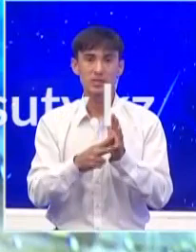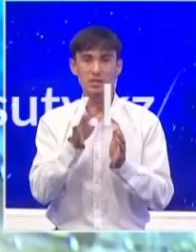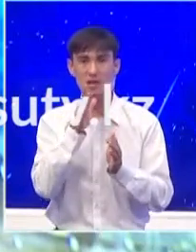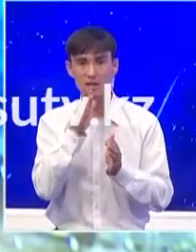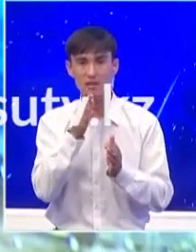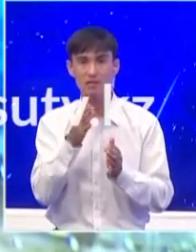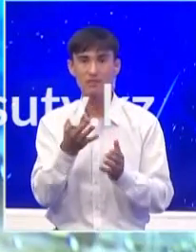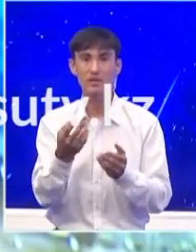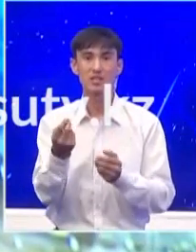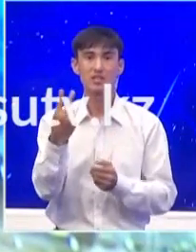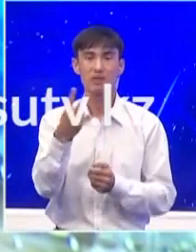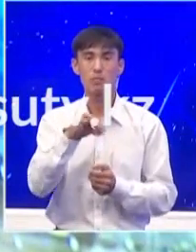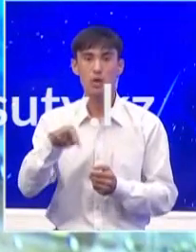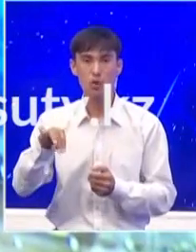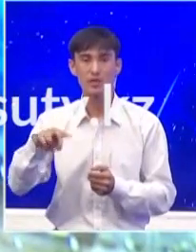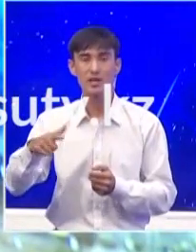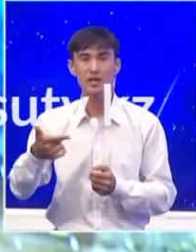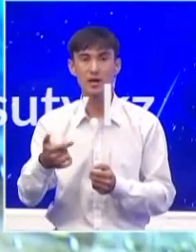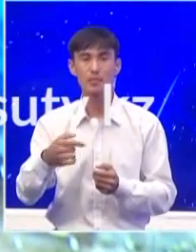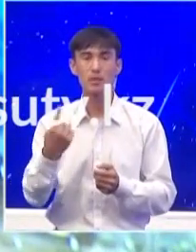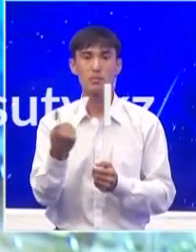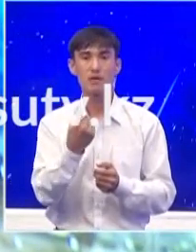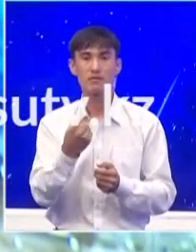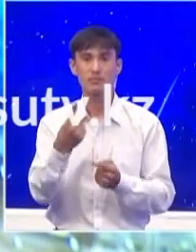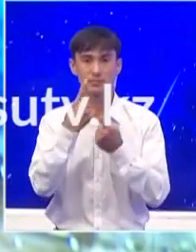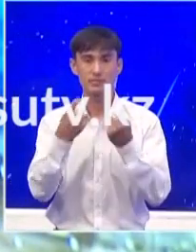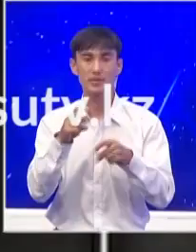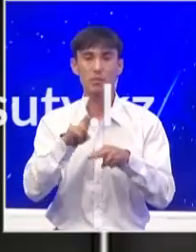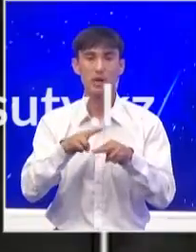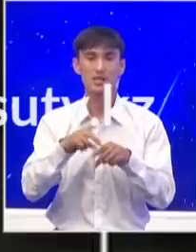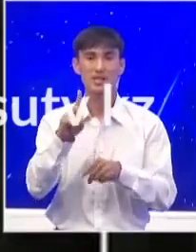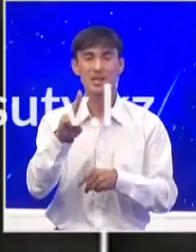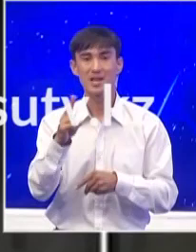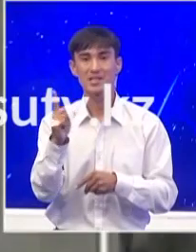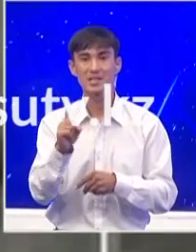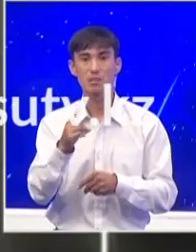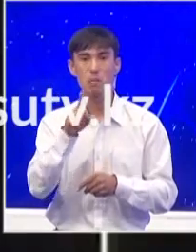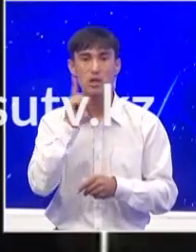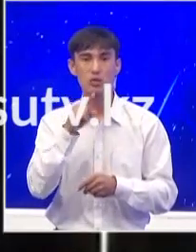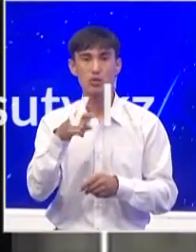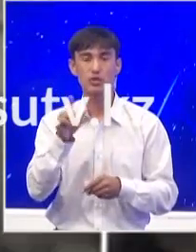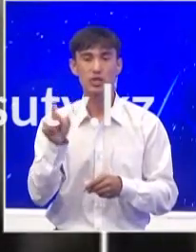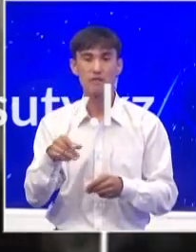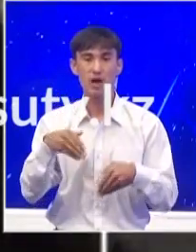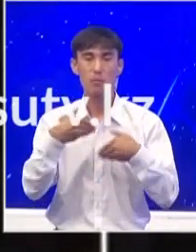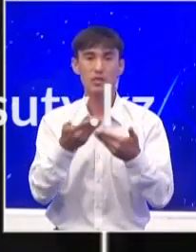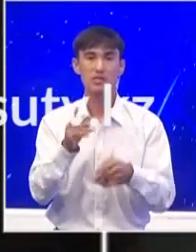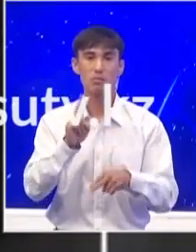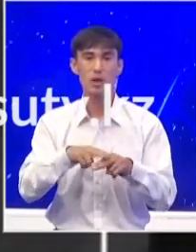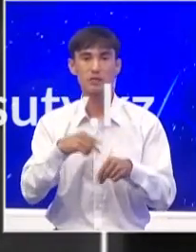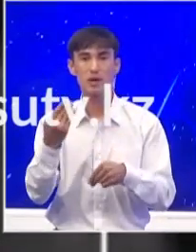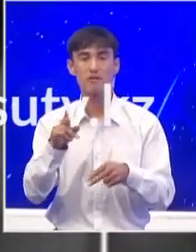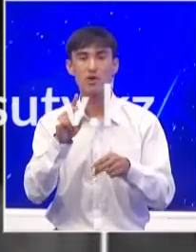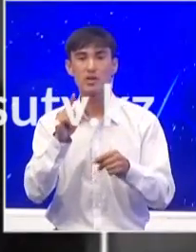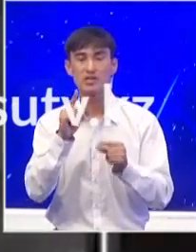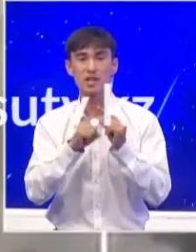потребовала еще полтора миллиона сообщает полиция кисет молодой человек обратился в полицию по его словам все это время она